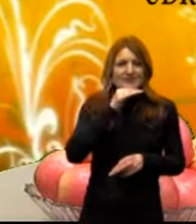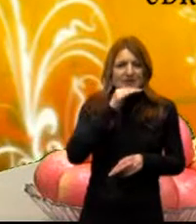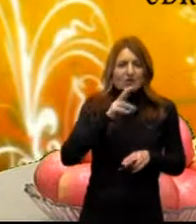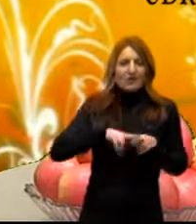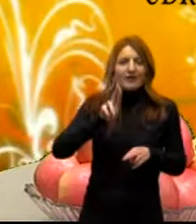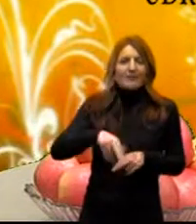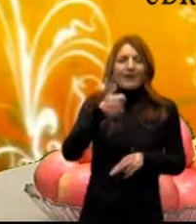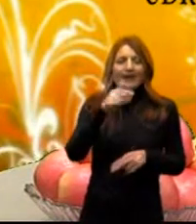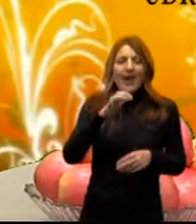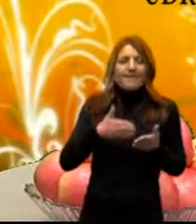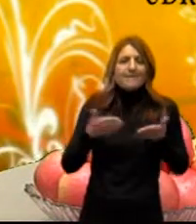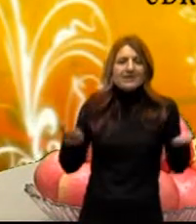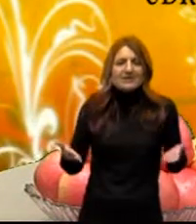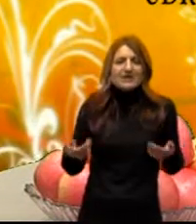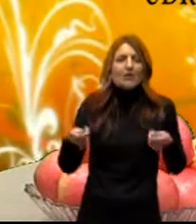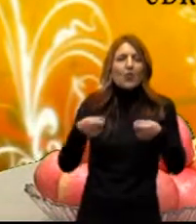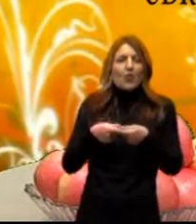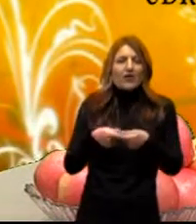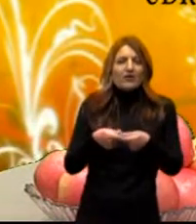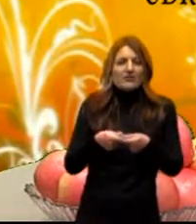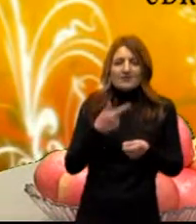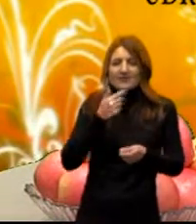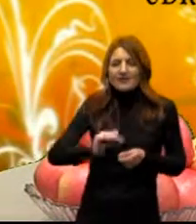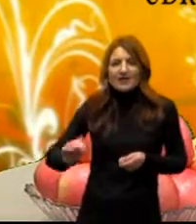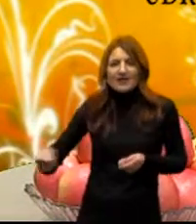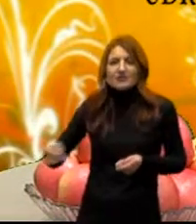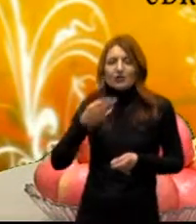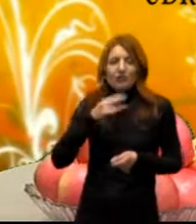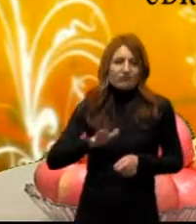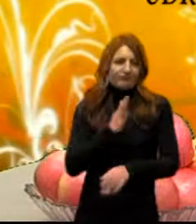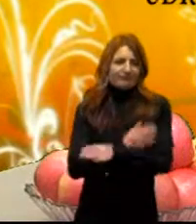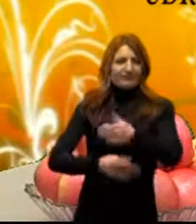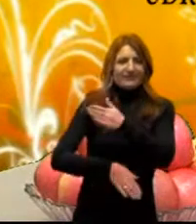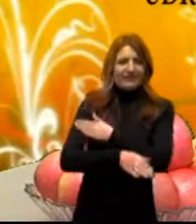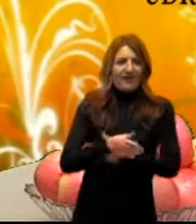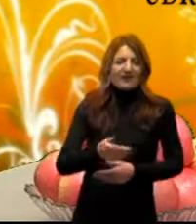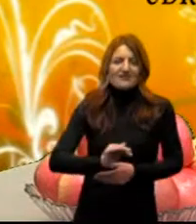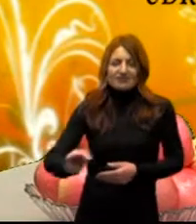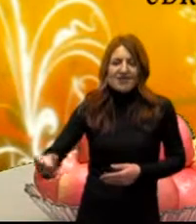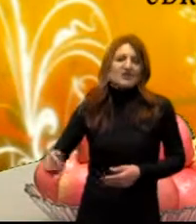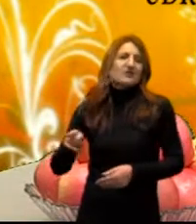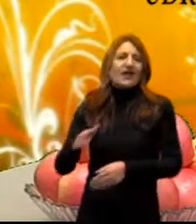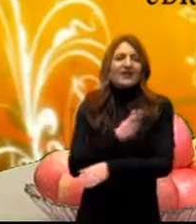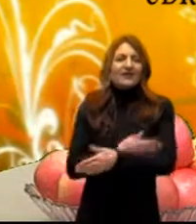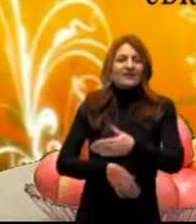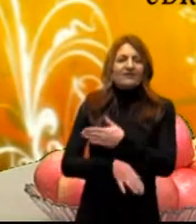jednu emisiju posvećenoj djeci s invaliditetom. I to posebnoj djeci sa